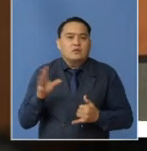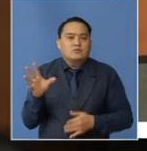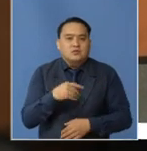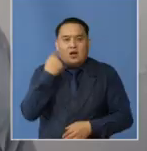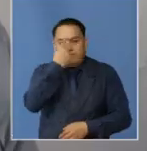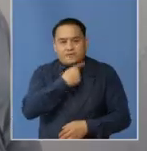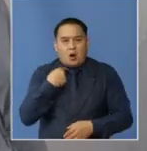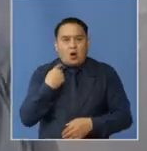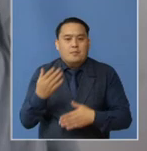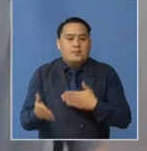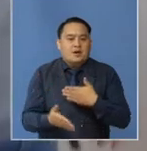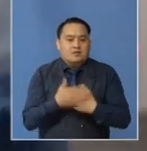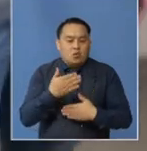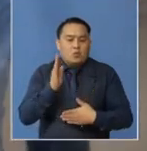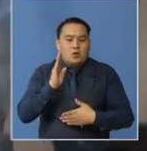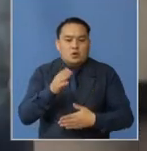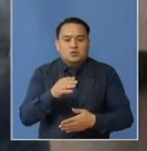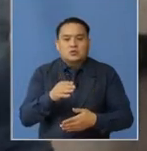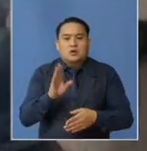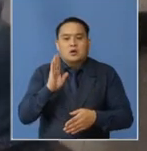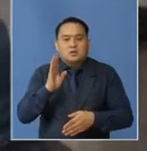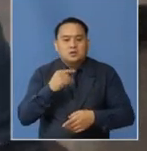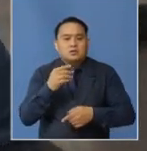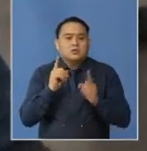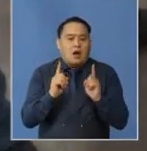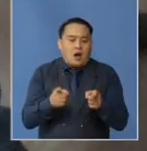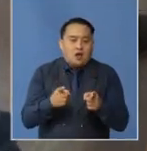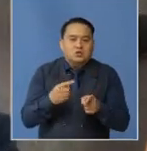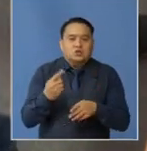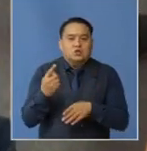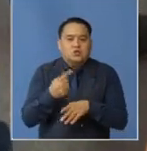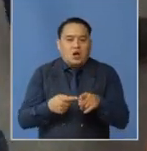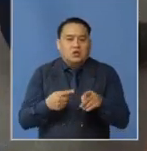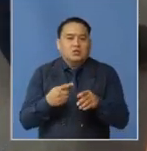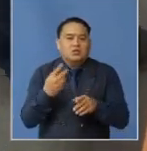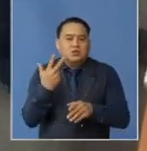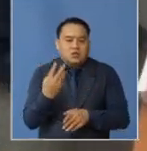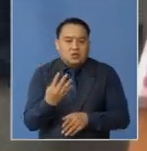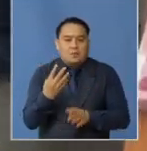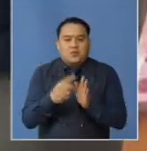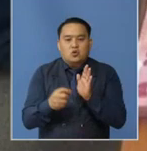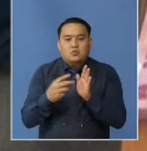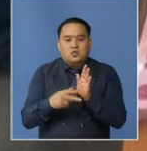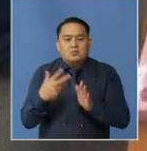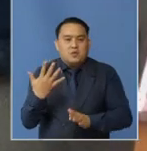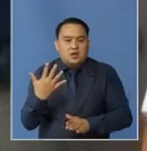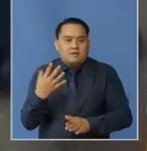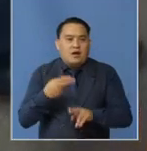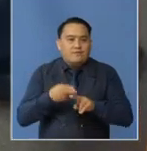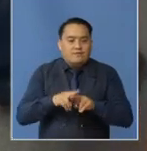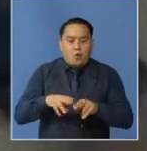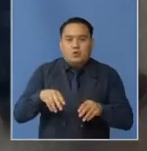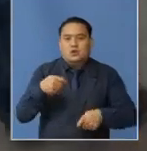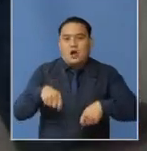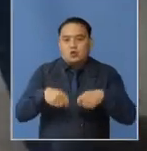виновные лица привлечены к административной ответственности. Согласно части 3 статьи 551 Кодекса об